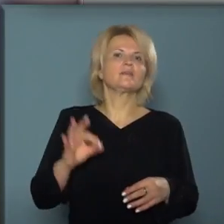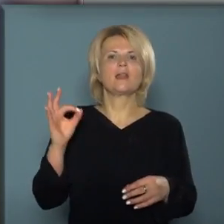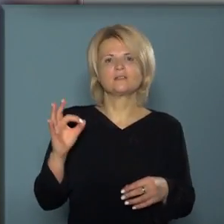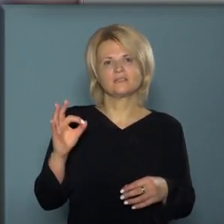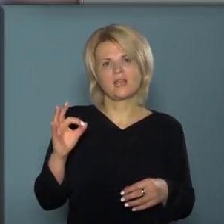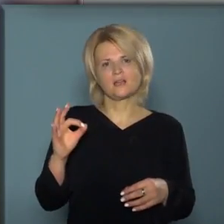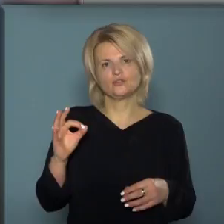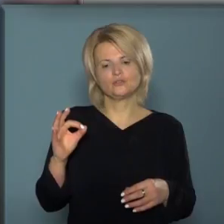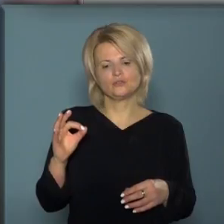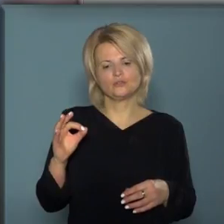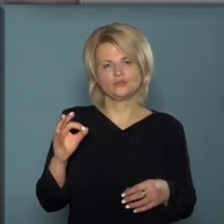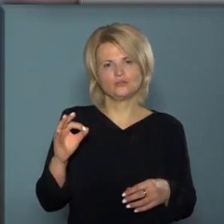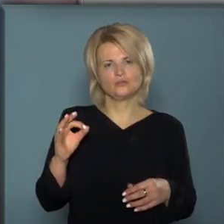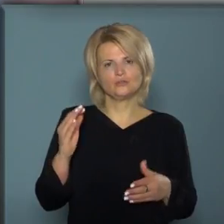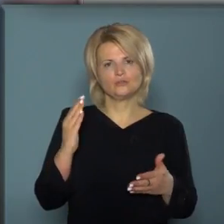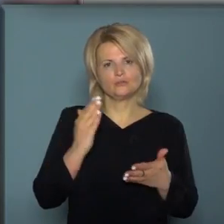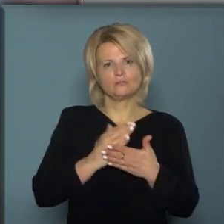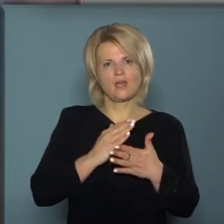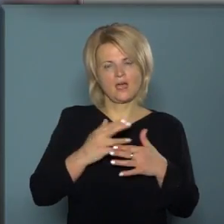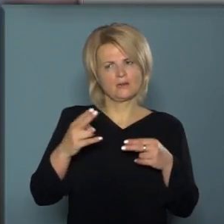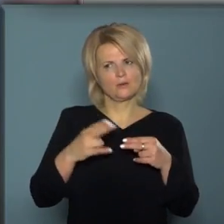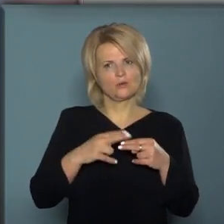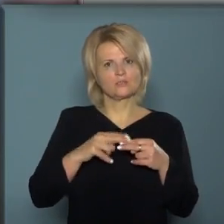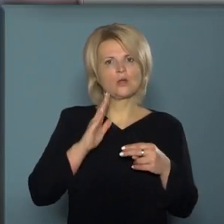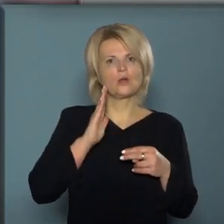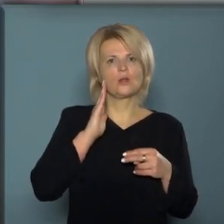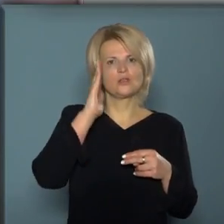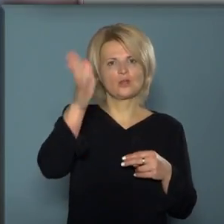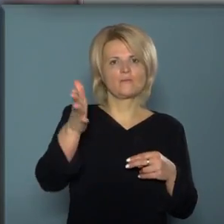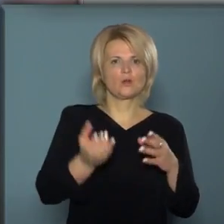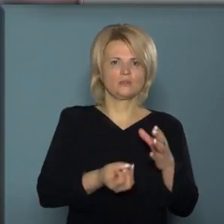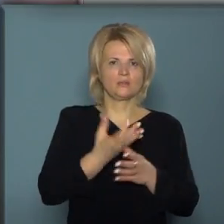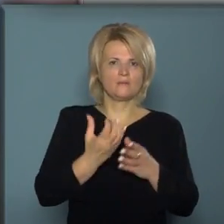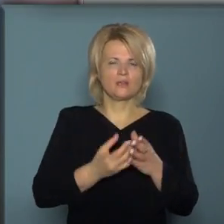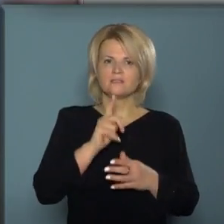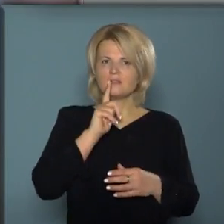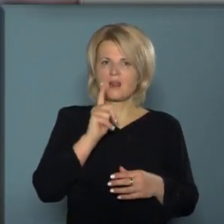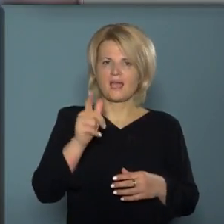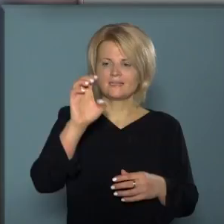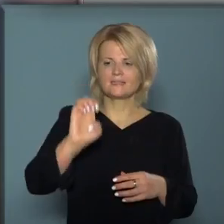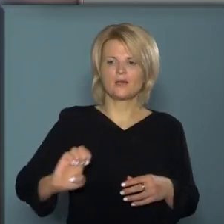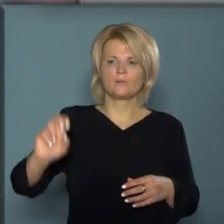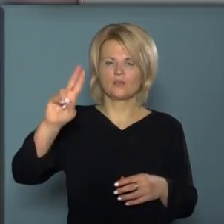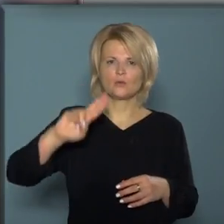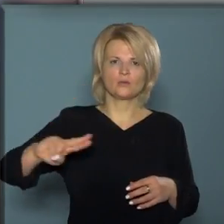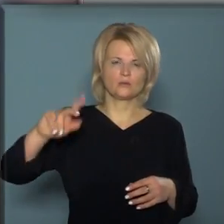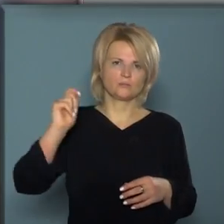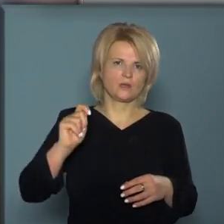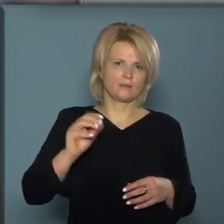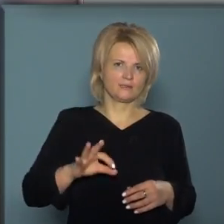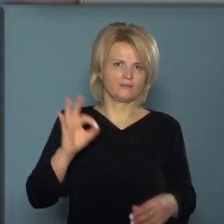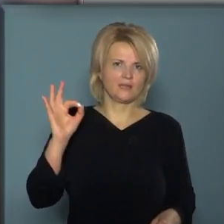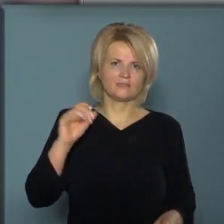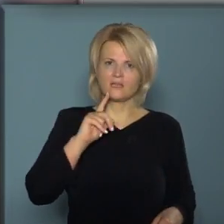hogy úgymond a látóhatáron felsejlik, hiszen jövő tavasszal Európa Uniós parlamenti